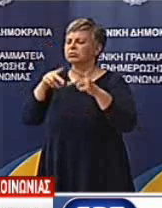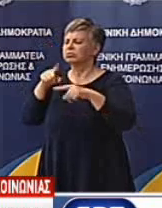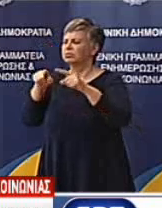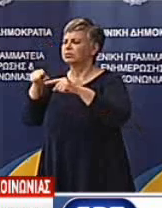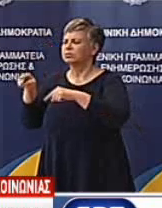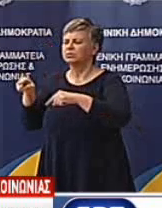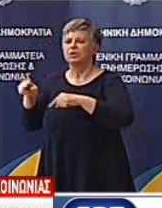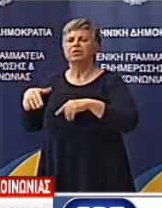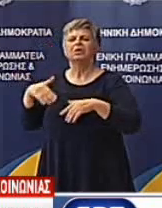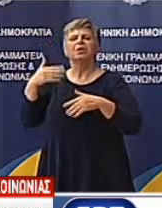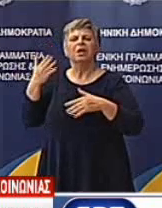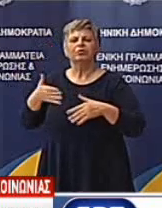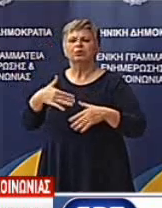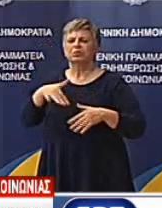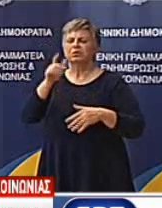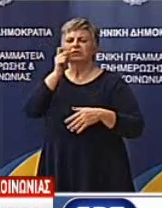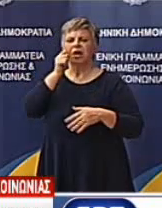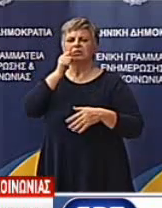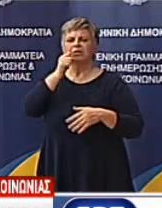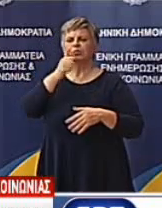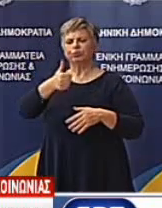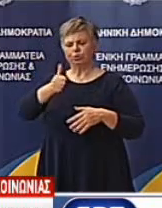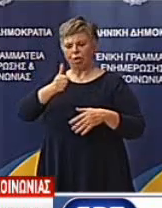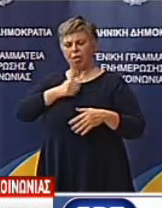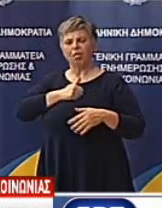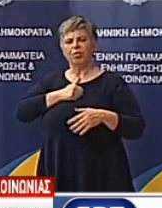τέτοια σύσταση. Ένας κύριος ο οποίος έχει